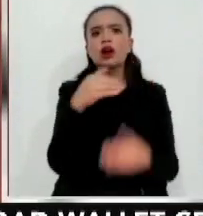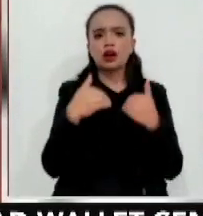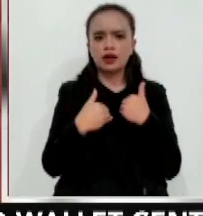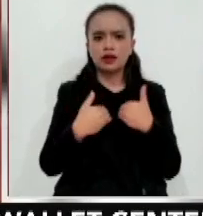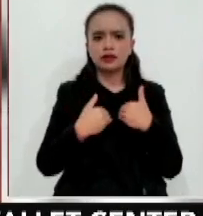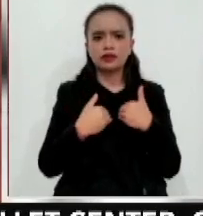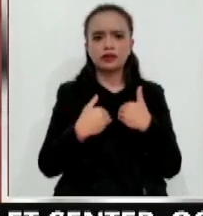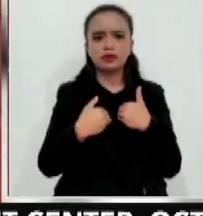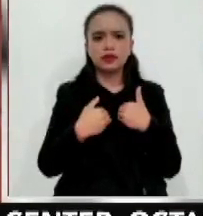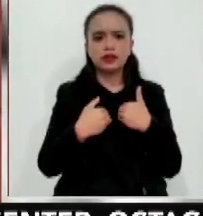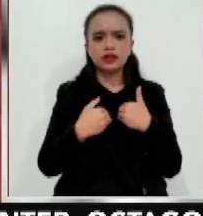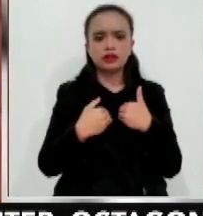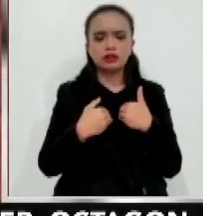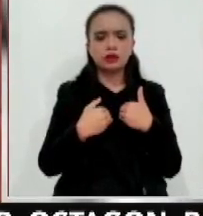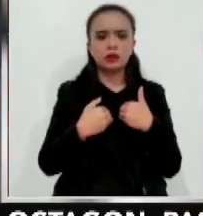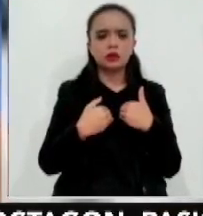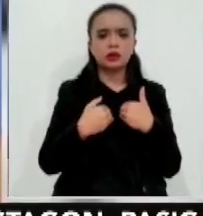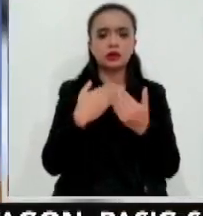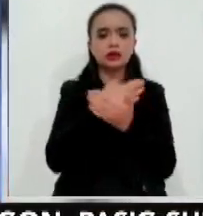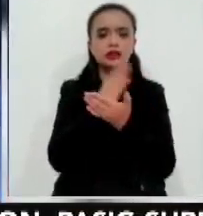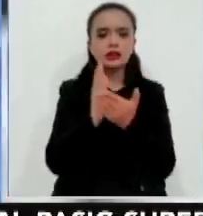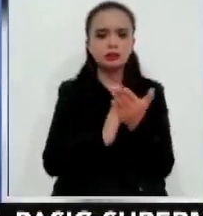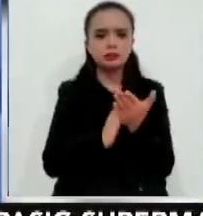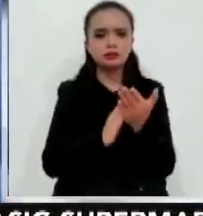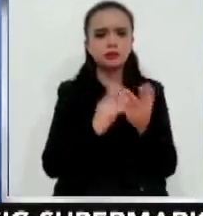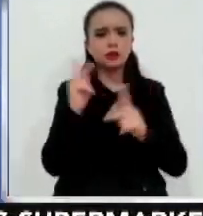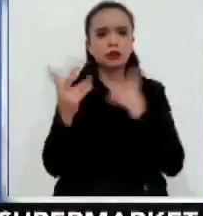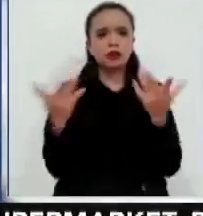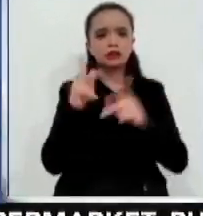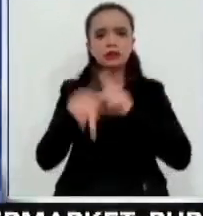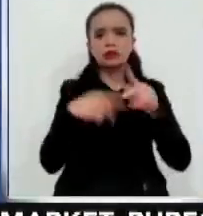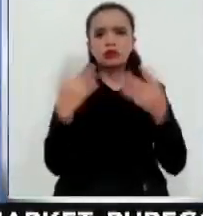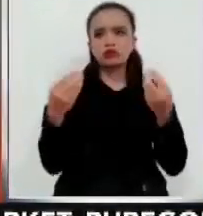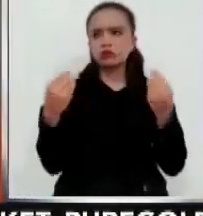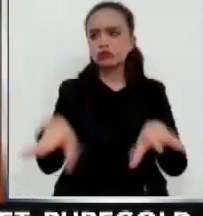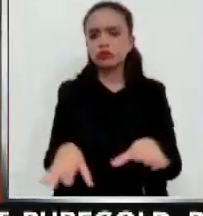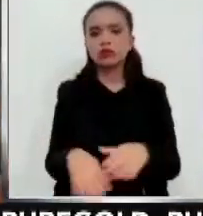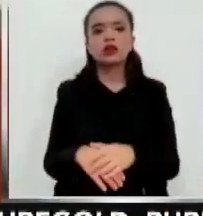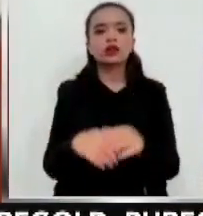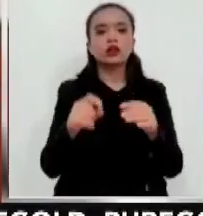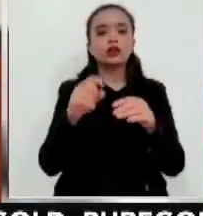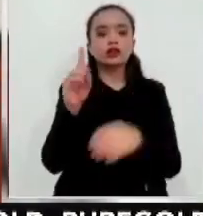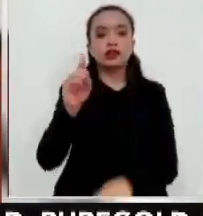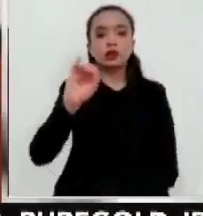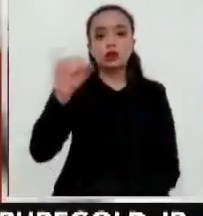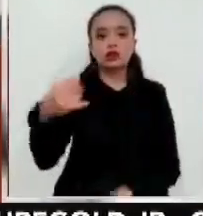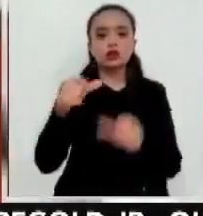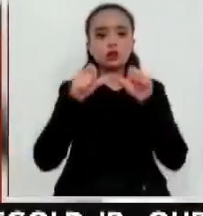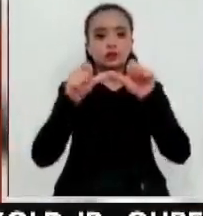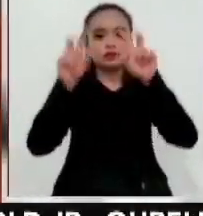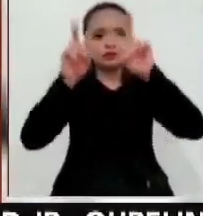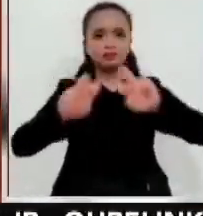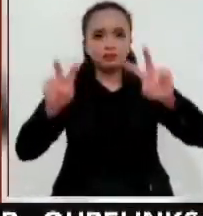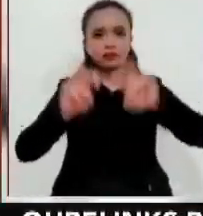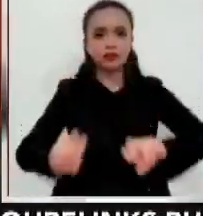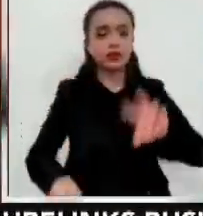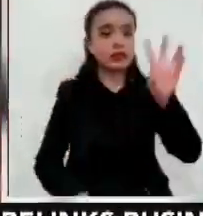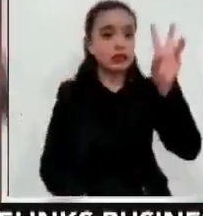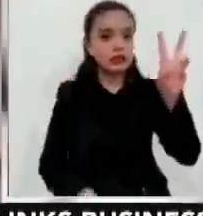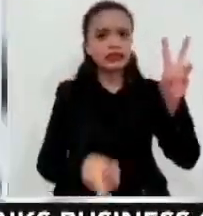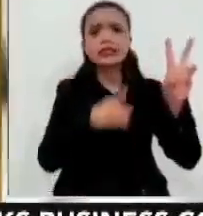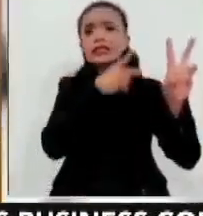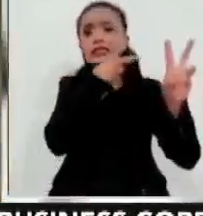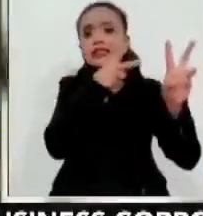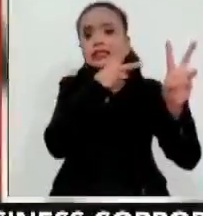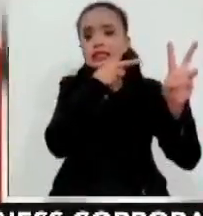where some people disappeared. Patuloy naman ang investigasyon ng Department of Justice kung ang anim na akusado rin ba ang